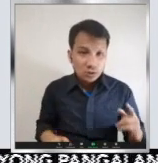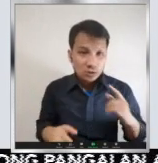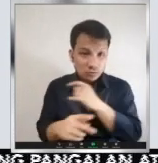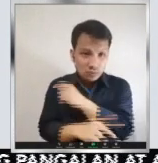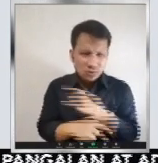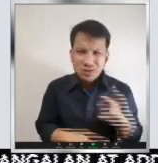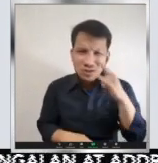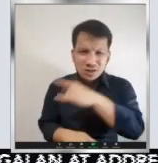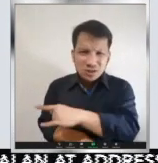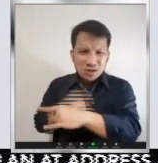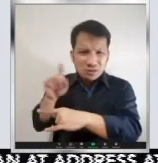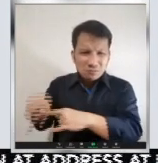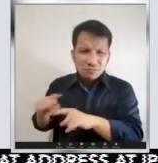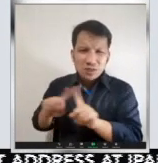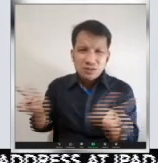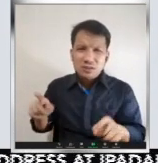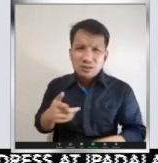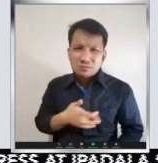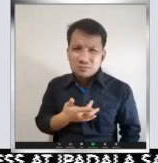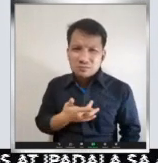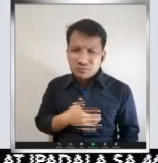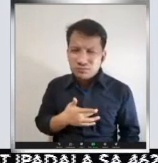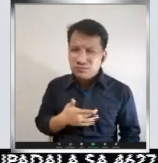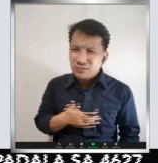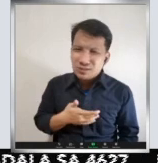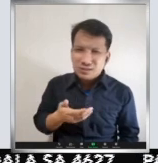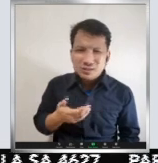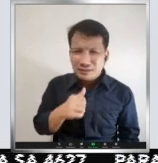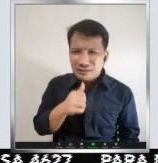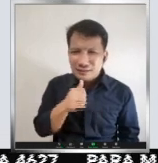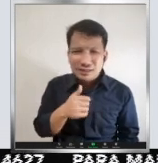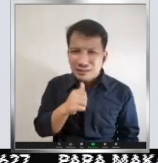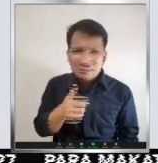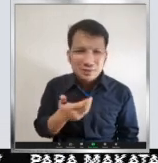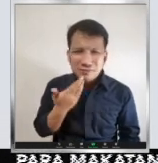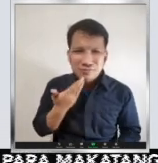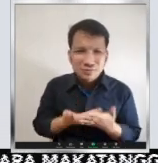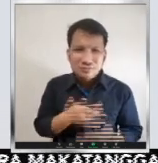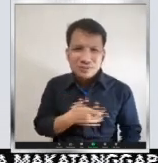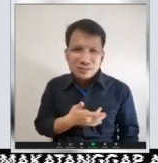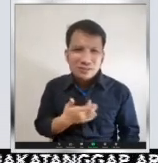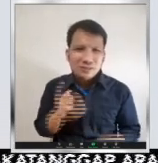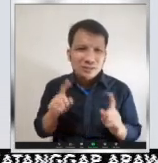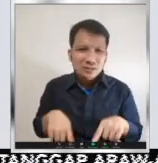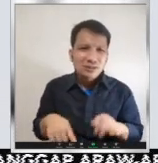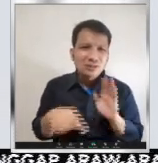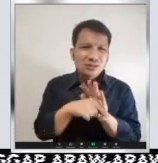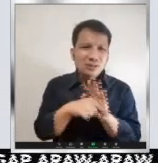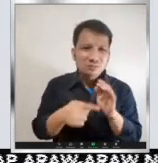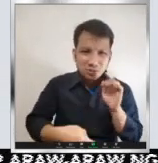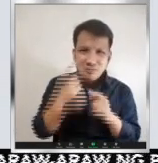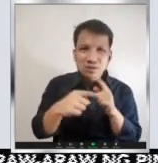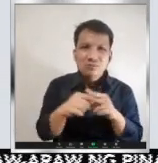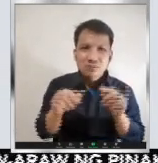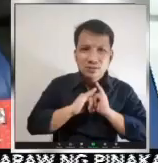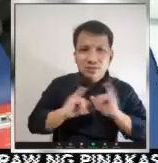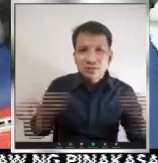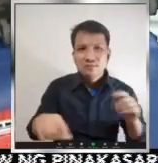kaya isinailalim siya sa rapid diagnostic test at swab test. Sa parehong pagsusuri, lumabas na positibo siya sa